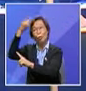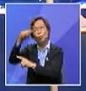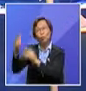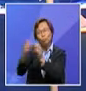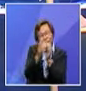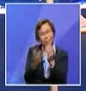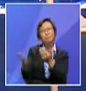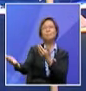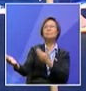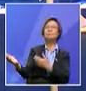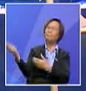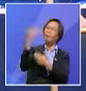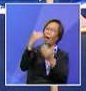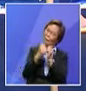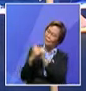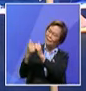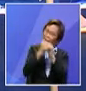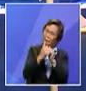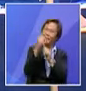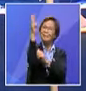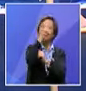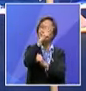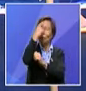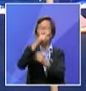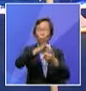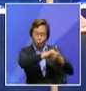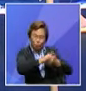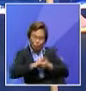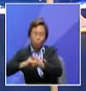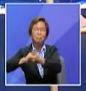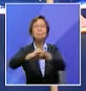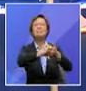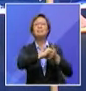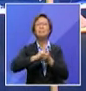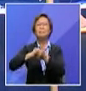kita bersama-sama dengan kerajaan bergandeng bahu